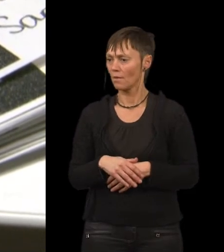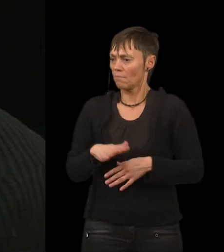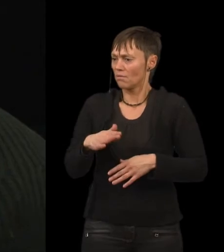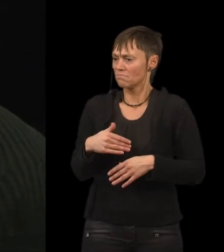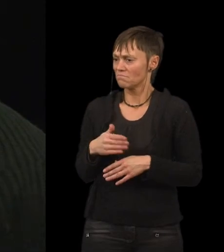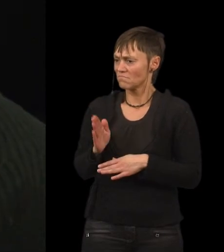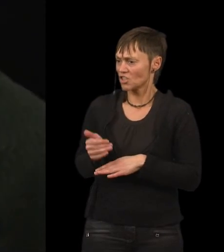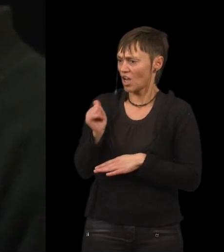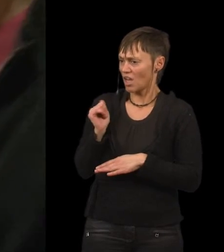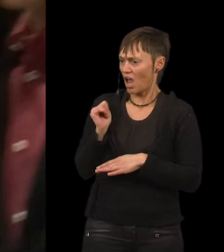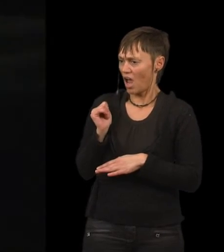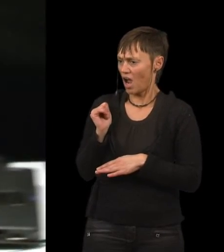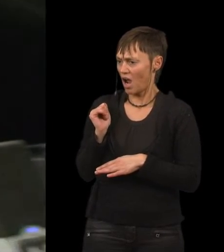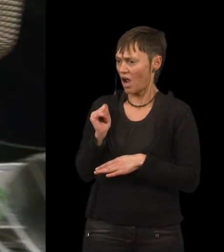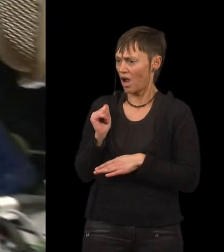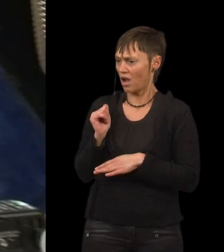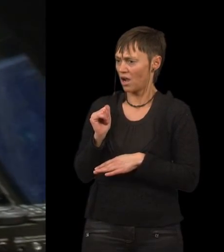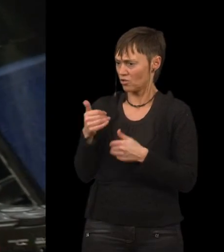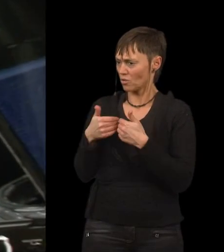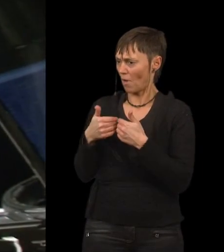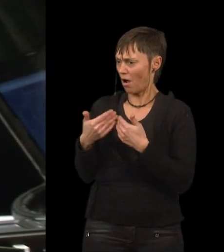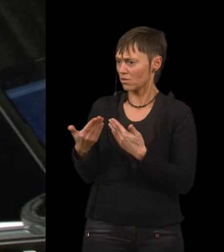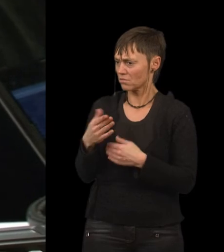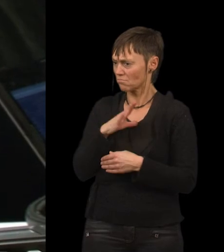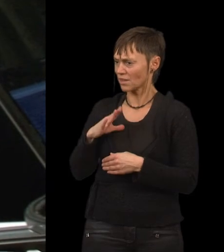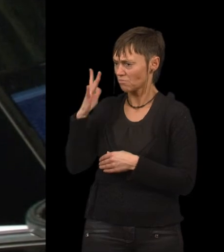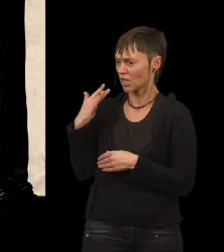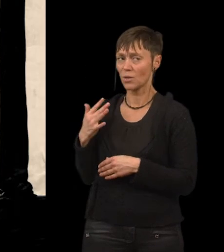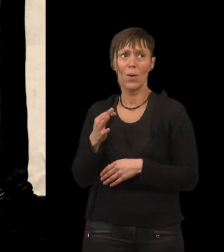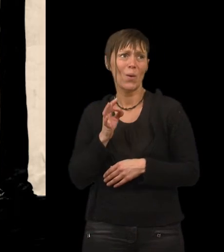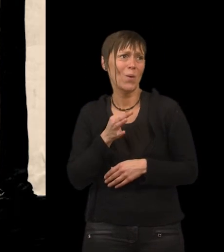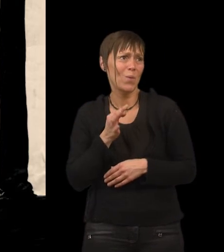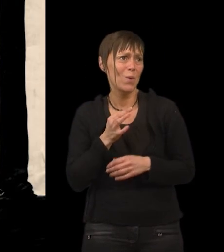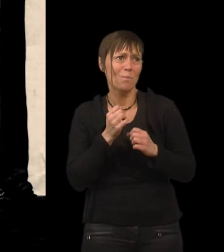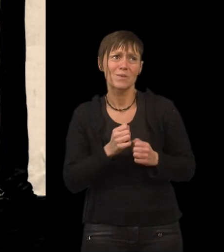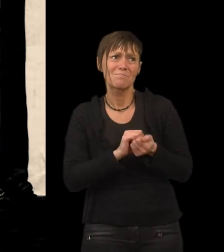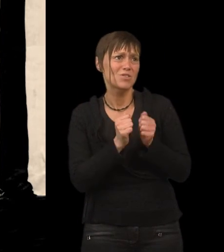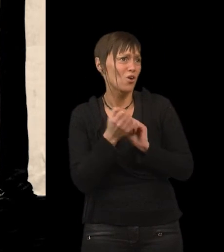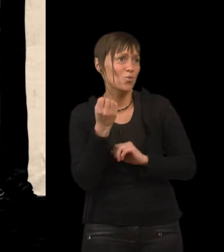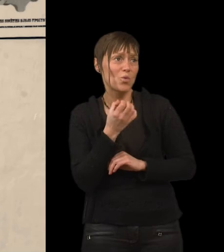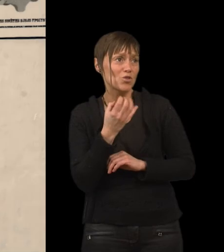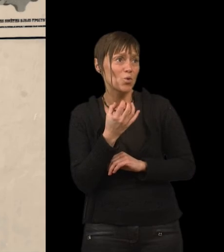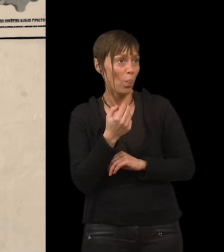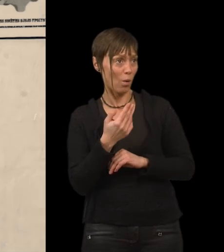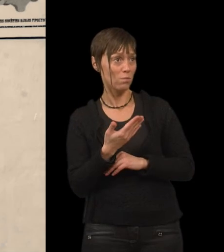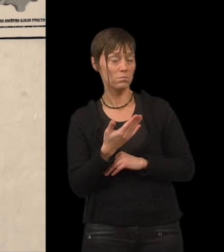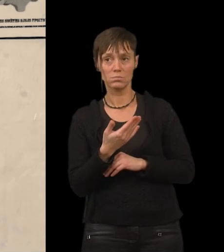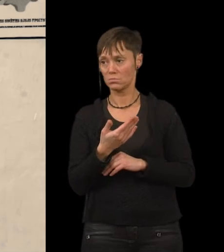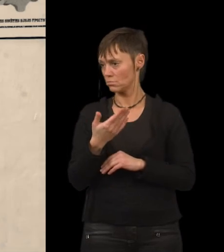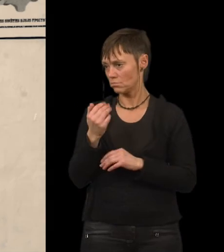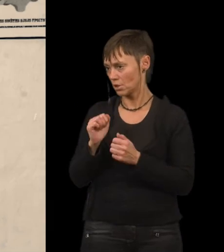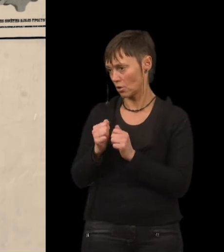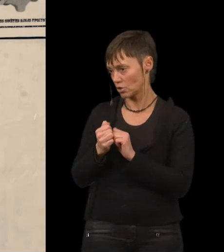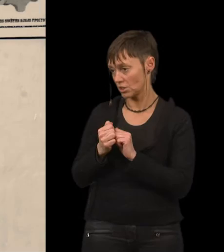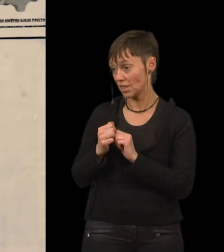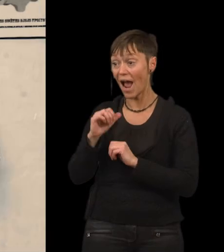Madame Jacqueline. Oui, mais ça peut changer tous les jours, non? Mais ça peut changer tous les jours, non? Mais ça n'a pas changé. À